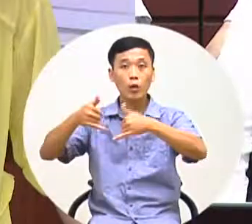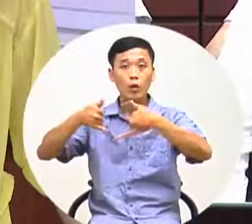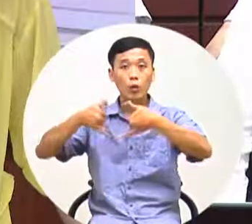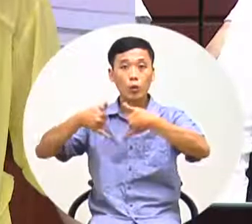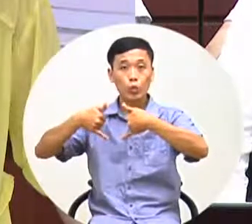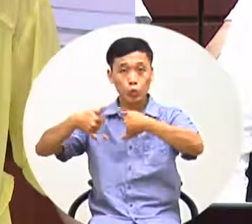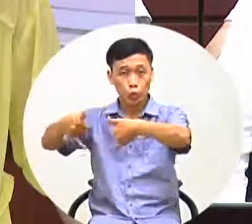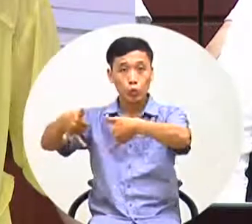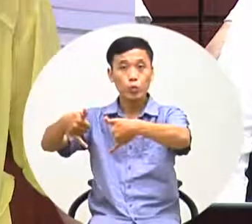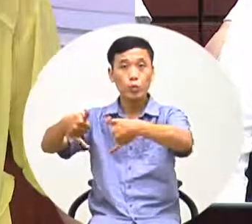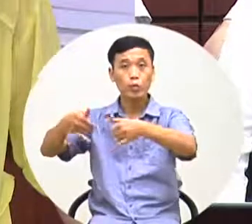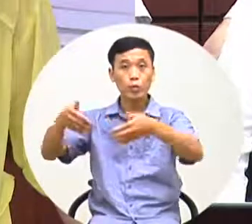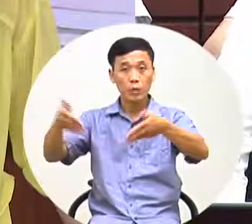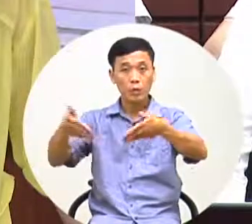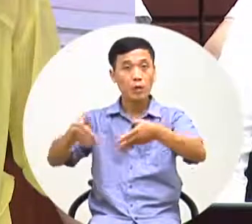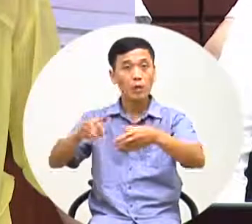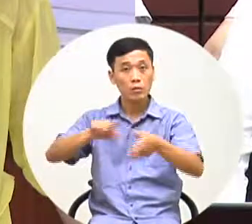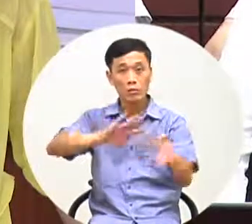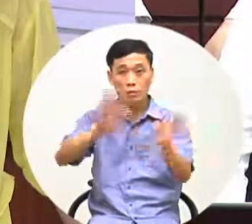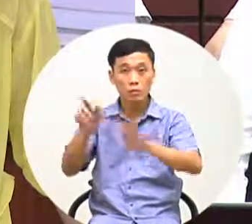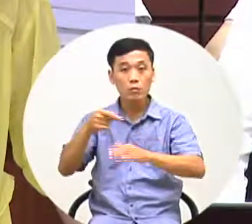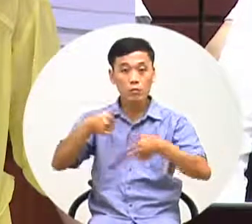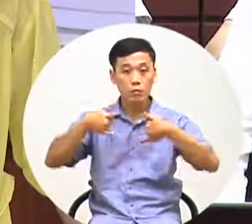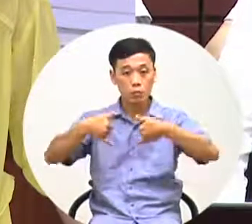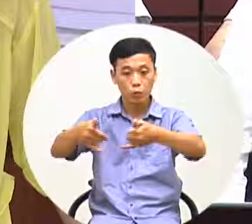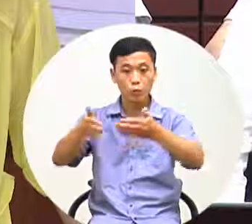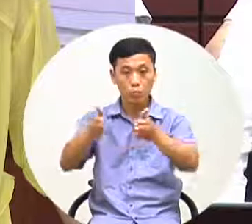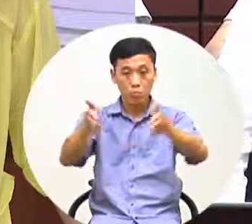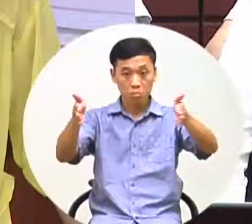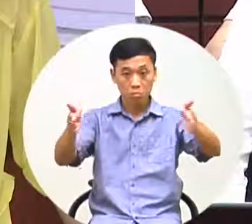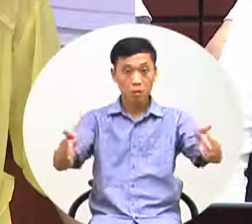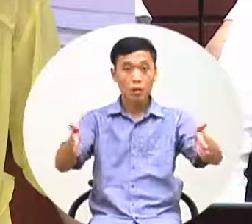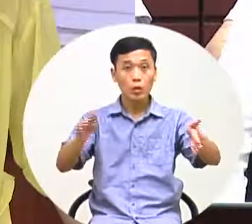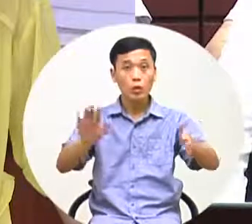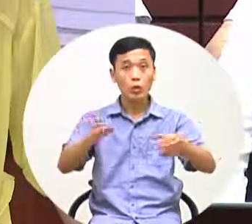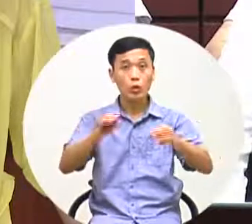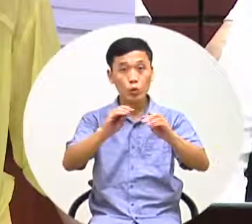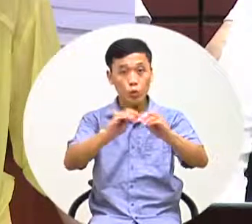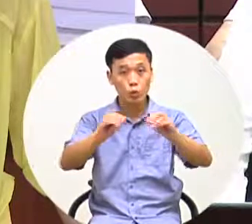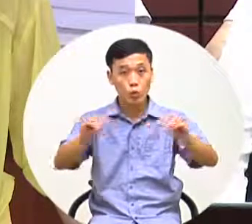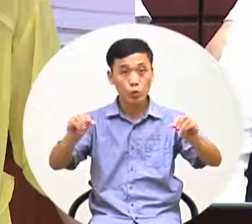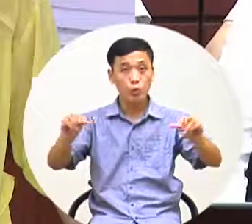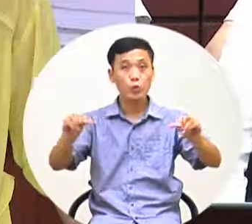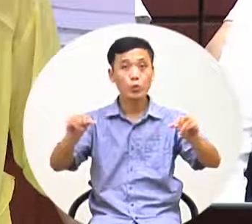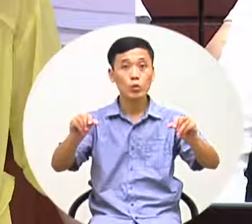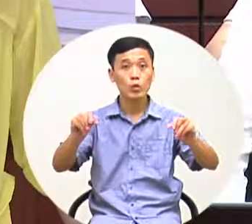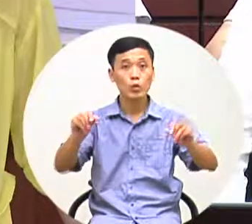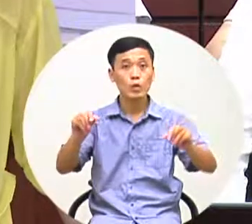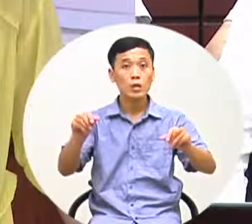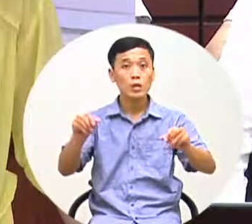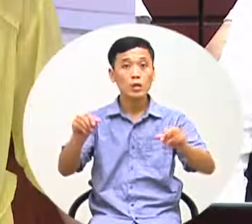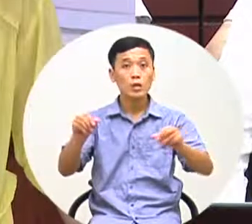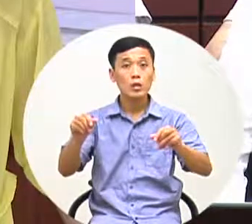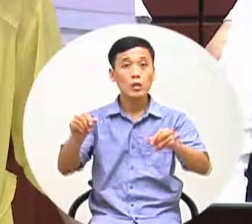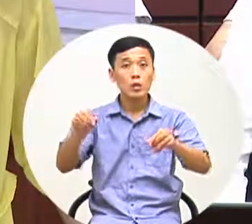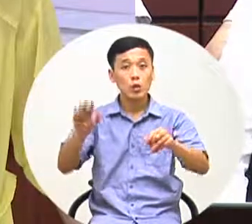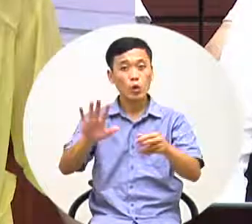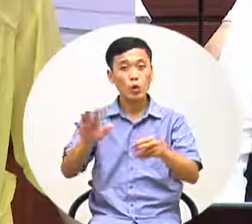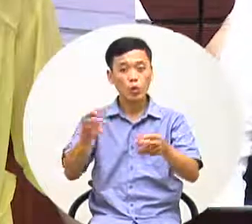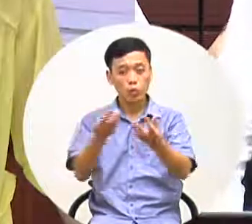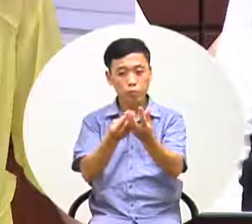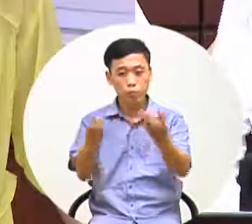规个路段有十个土地所有管理，啊，其中六个无同意啦，吼。 南善巷。 嘿